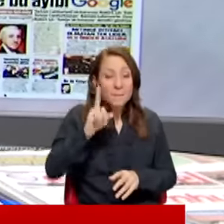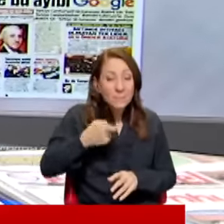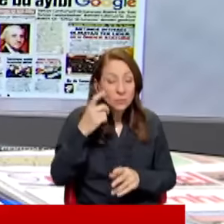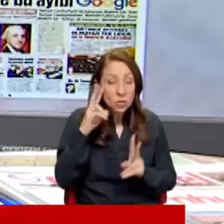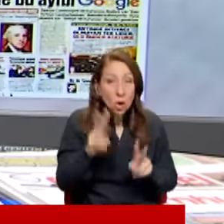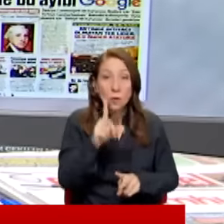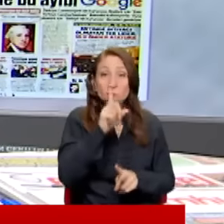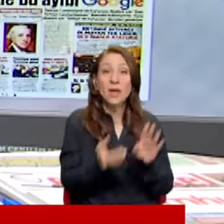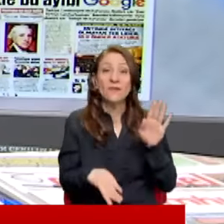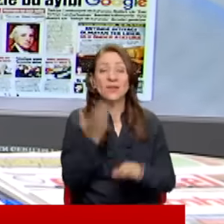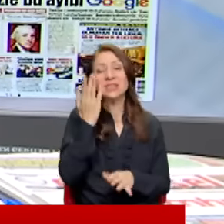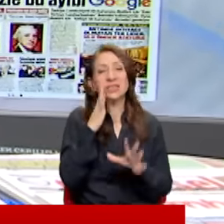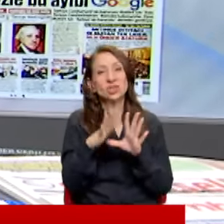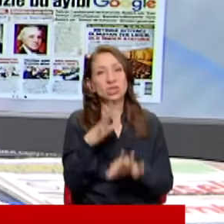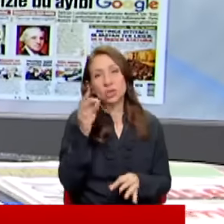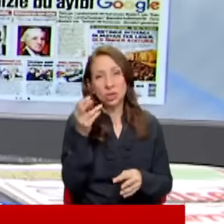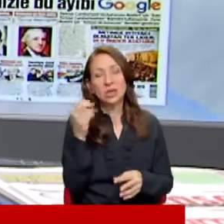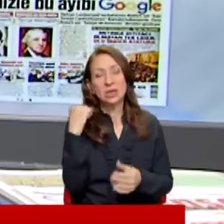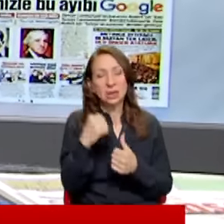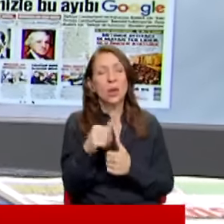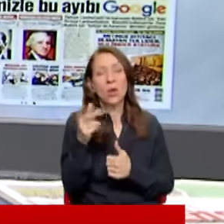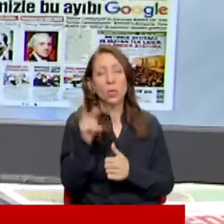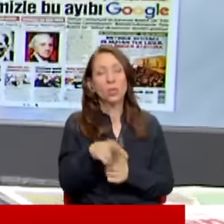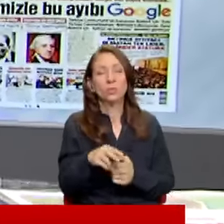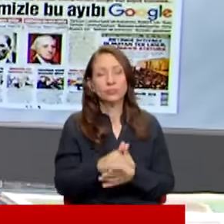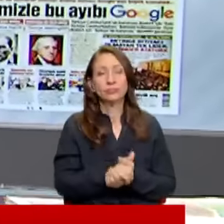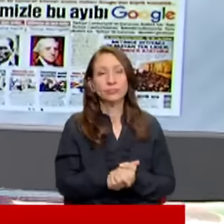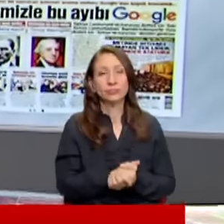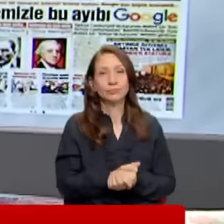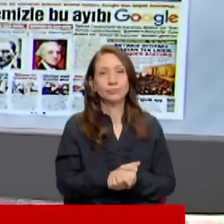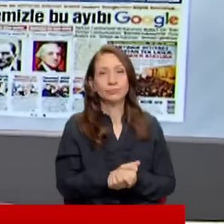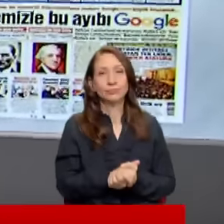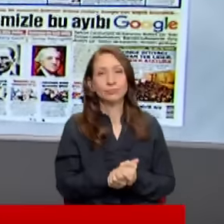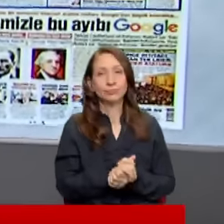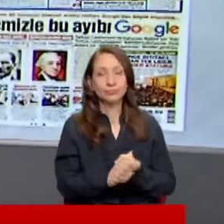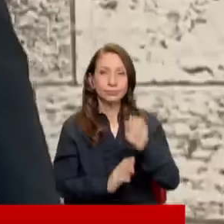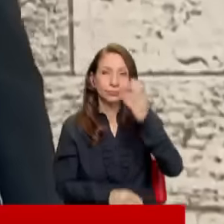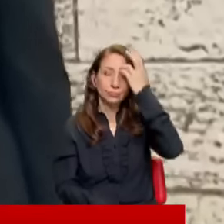100'den fazla kişi yine hayatını kaybetti